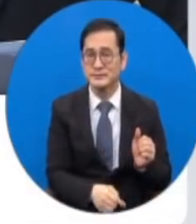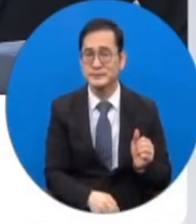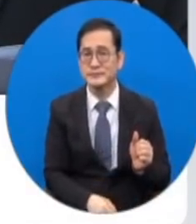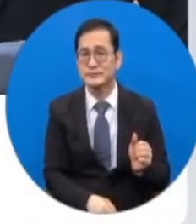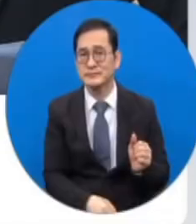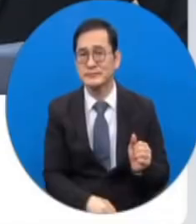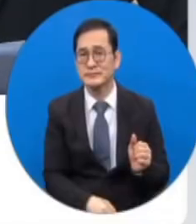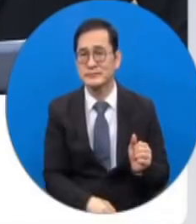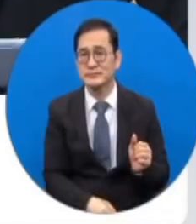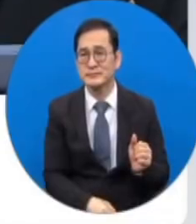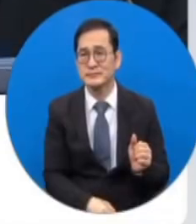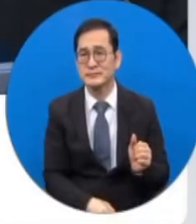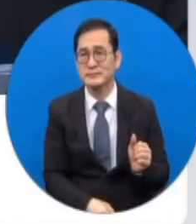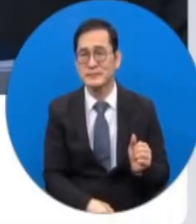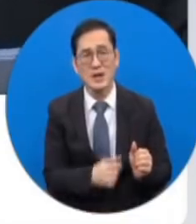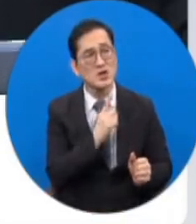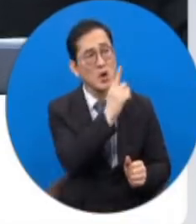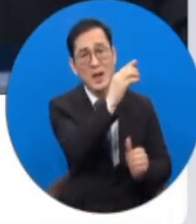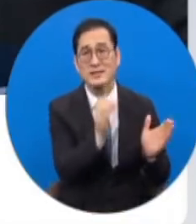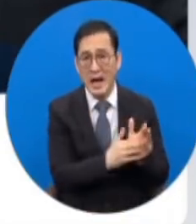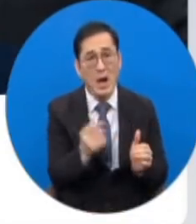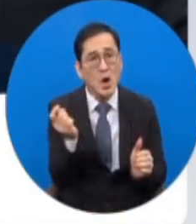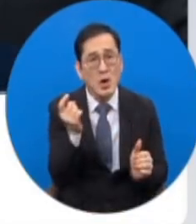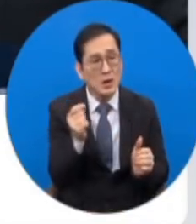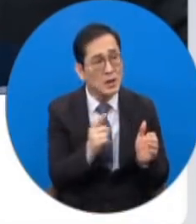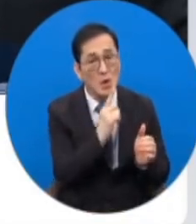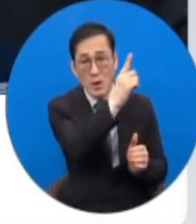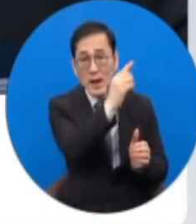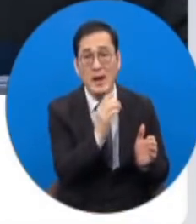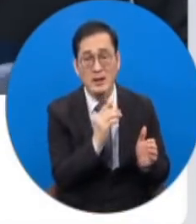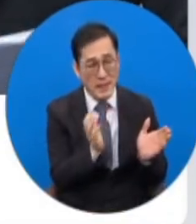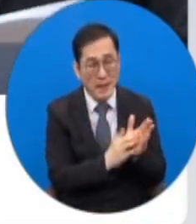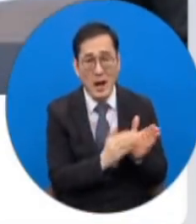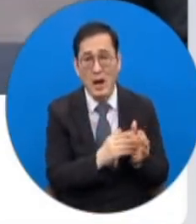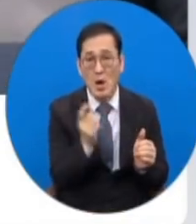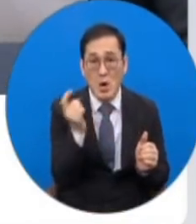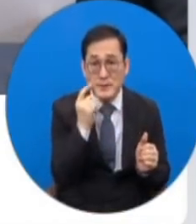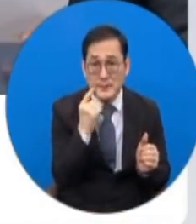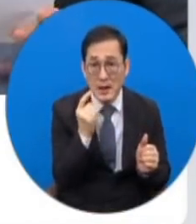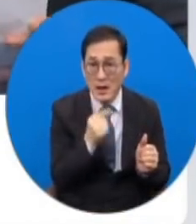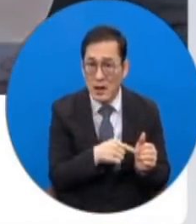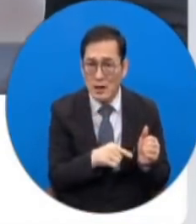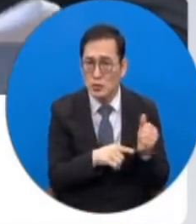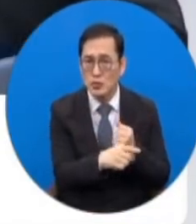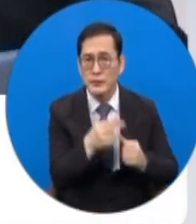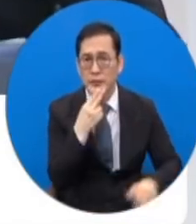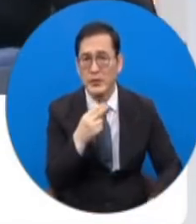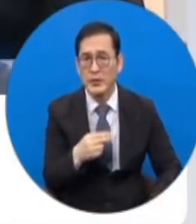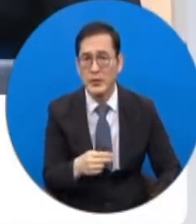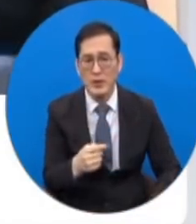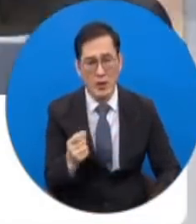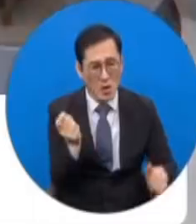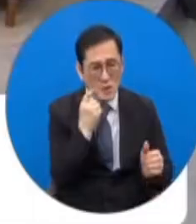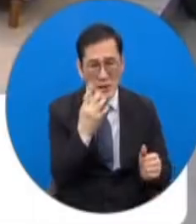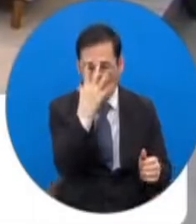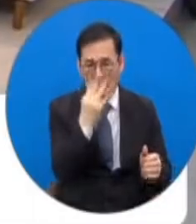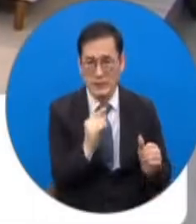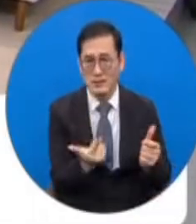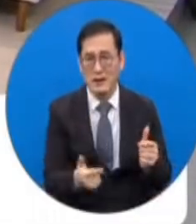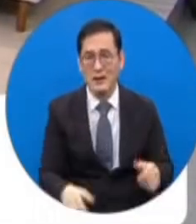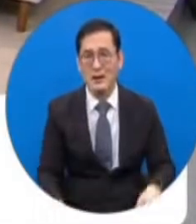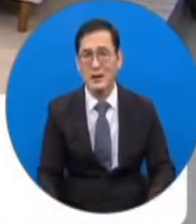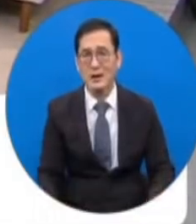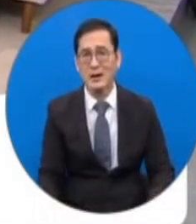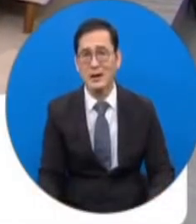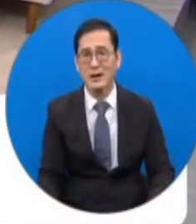안 했음에도 전달했다고 거짓말 이유는 없단 말에 아 그거 검사 출신의 김 관 3 회원사 님의 개인적인 견해는 보고가